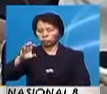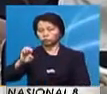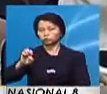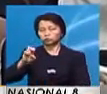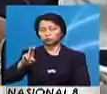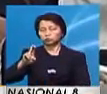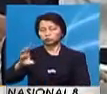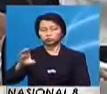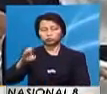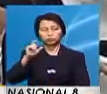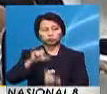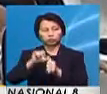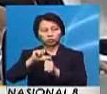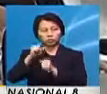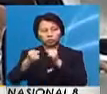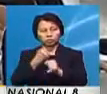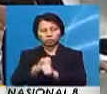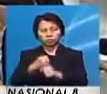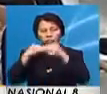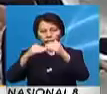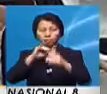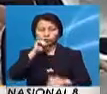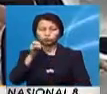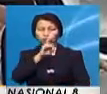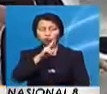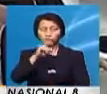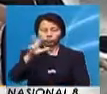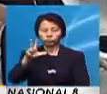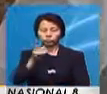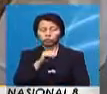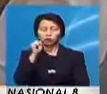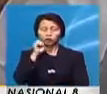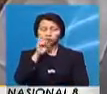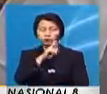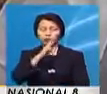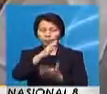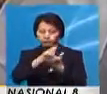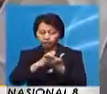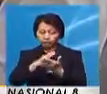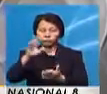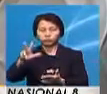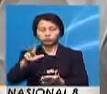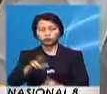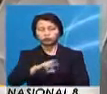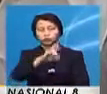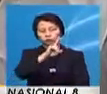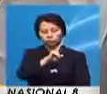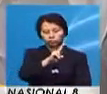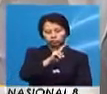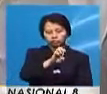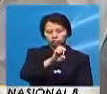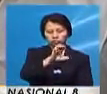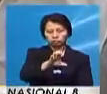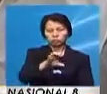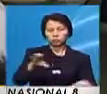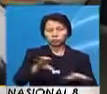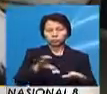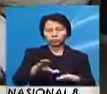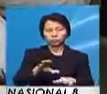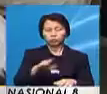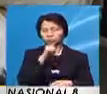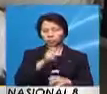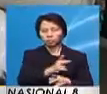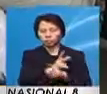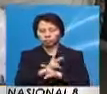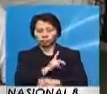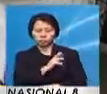UEC setiap tahun di peringkat Junior 3 dan Senior Middle 3. UEC yang dilaksanakan SMPC tidak dikawal